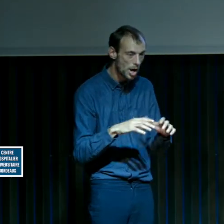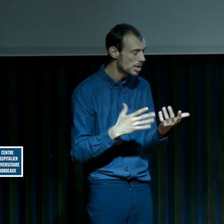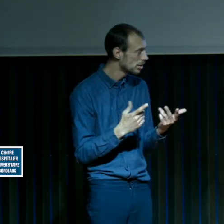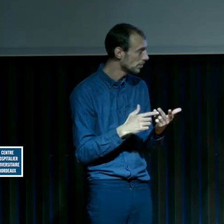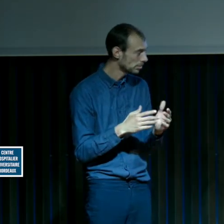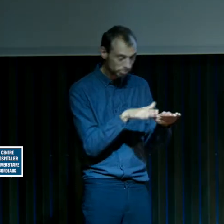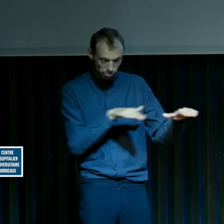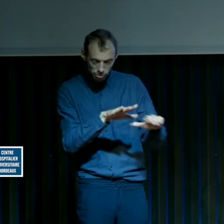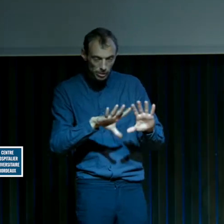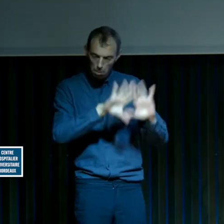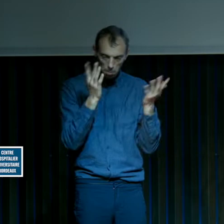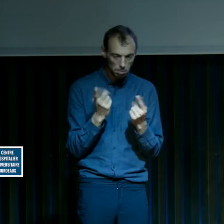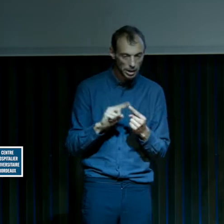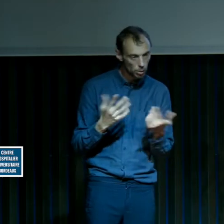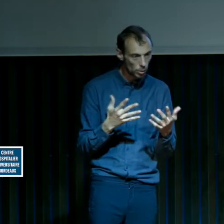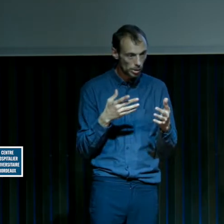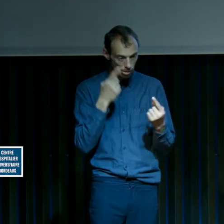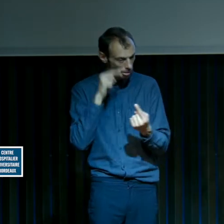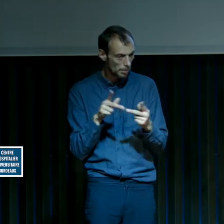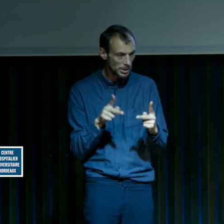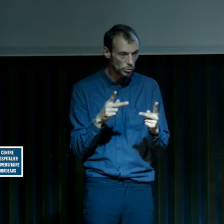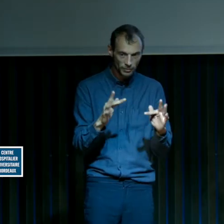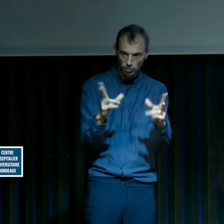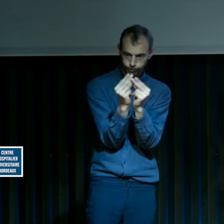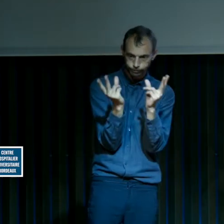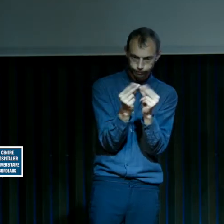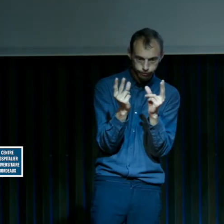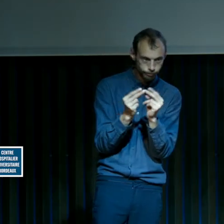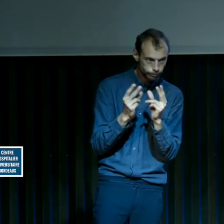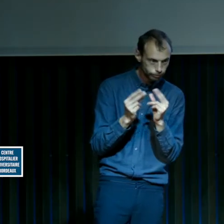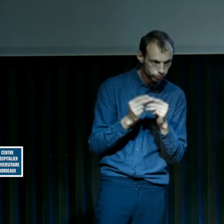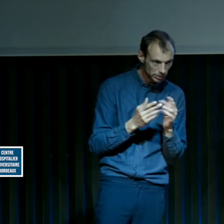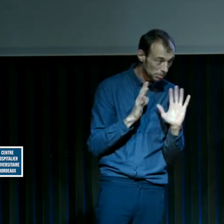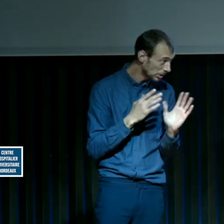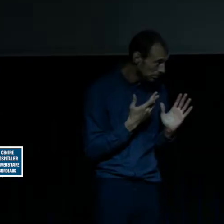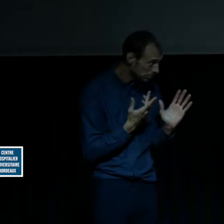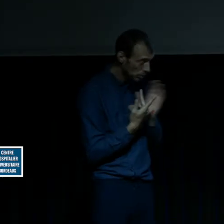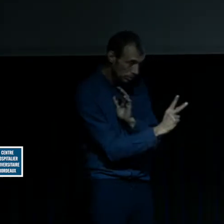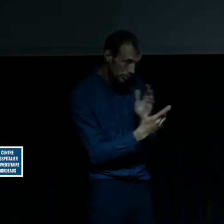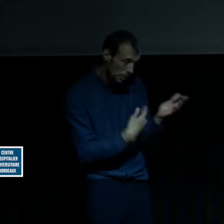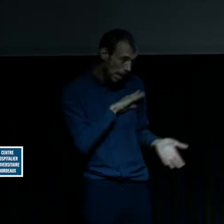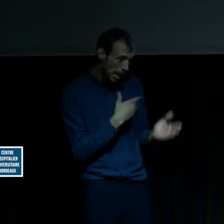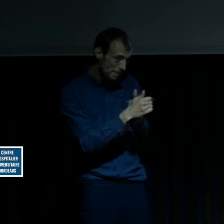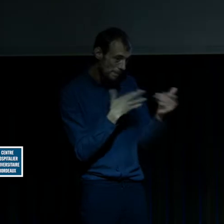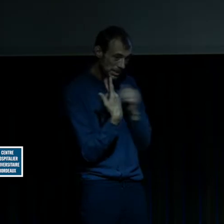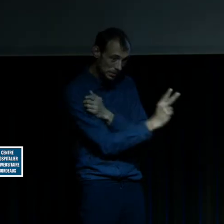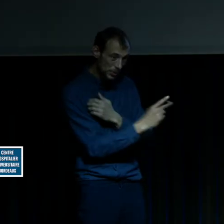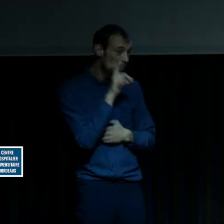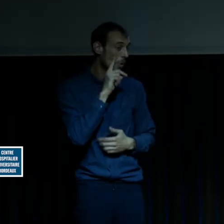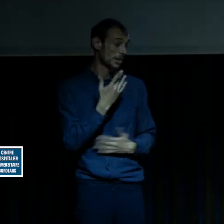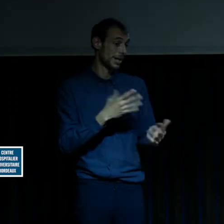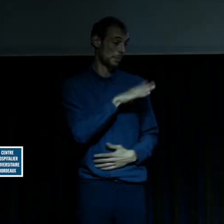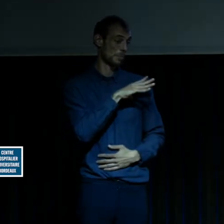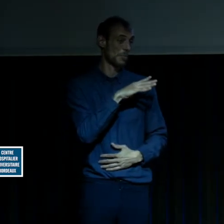très didactiques sur l'AVC. C'est peut-être le côté de votre profession, professeur d'art plastique,